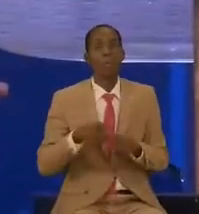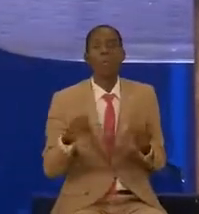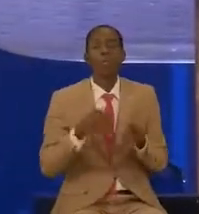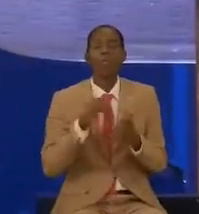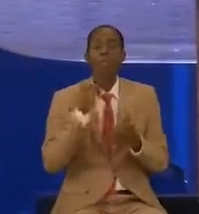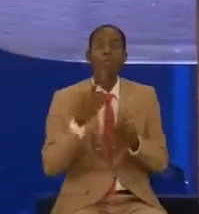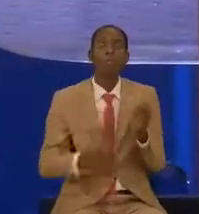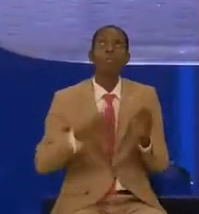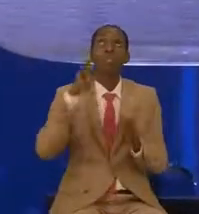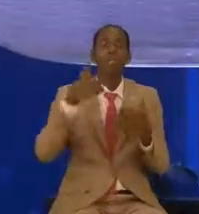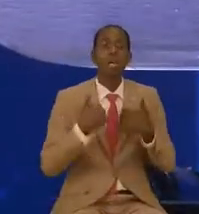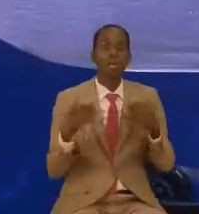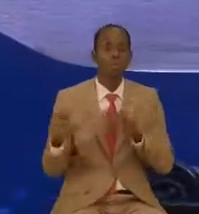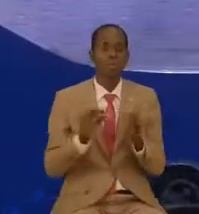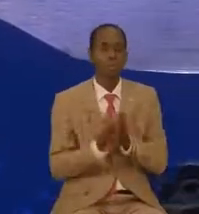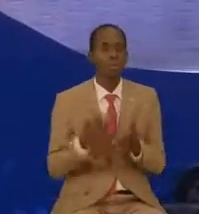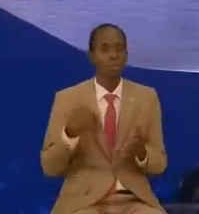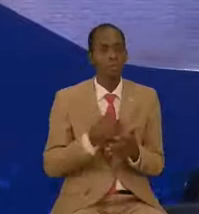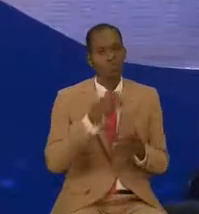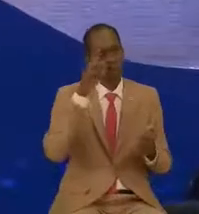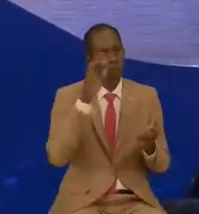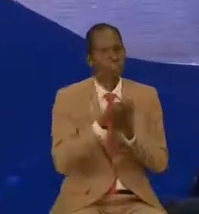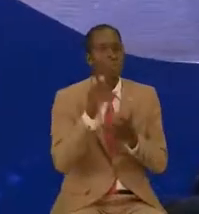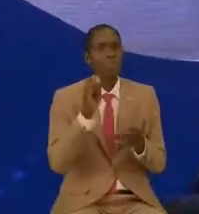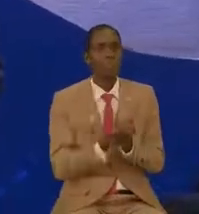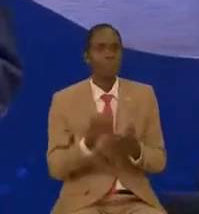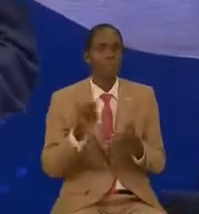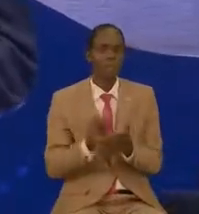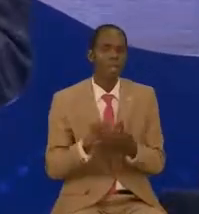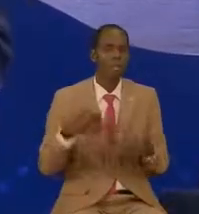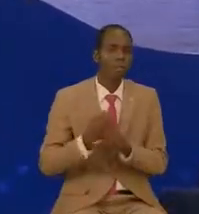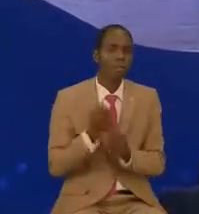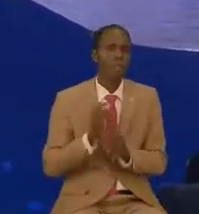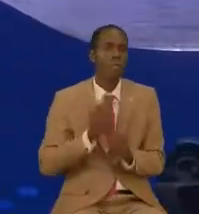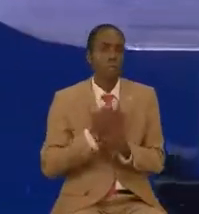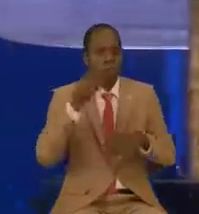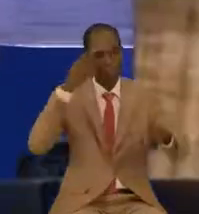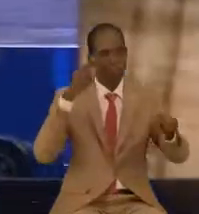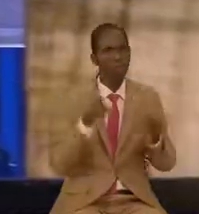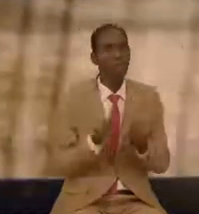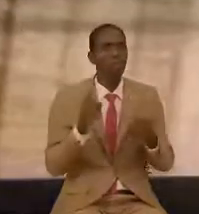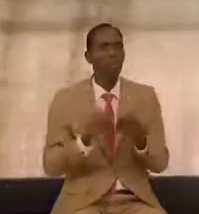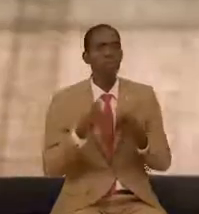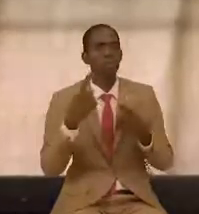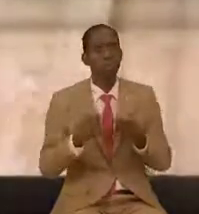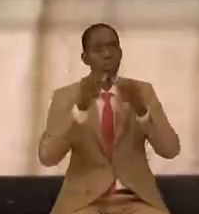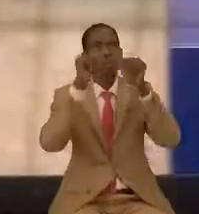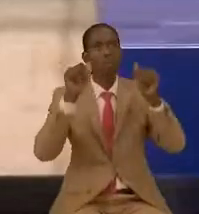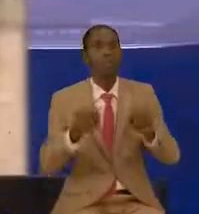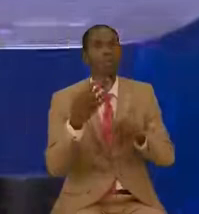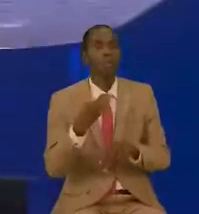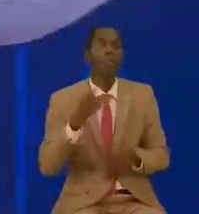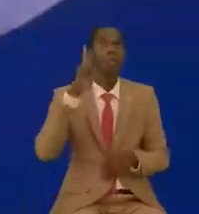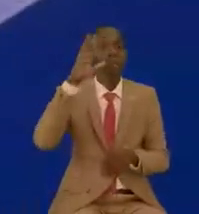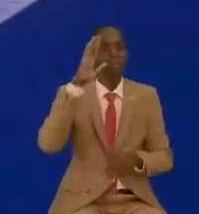qu'ils ont fait. C'est ce que Christ a fait, que nous avons cru, et qui nous fait nous conformer à l'image de